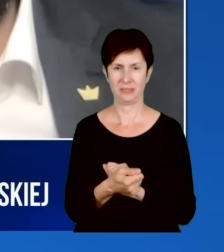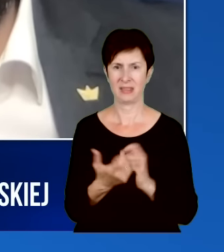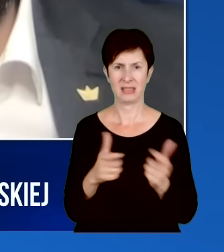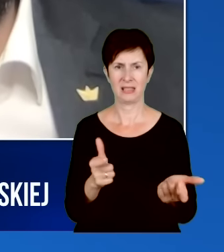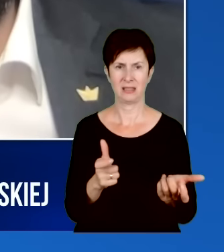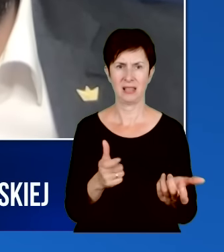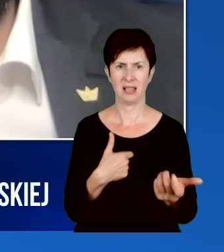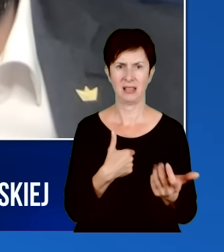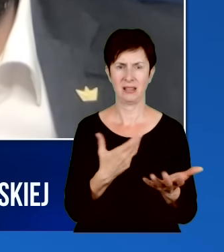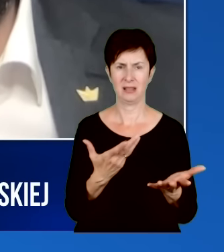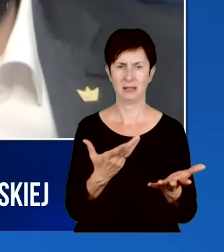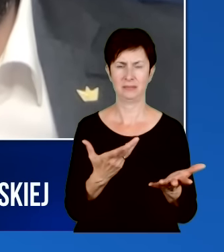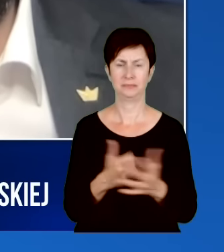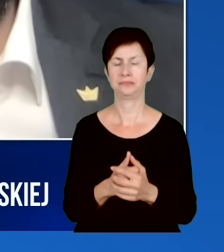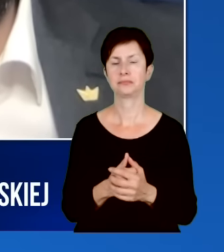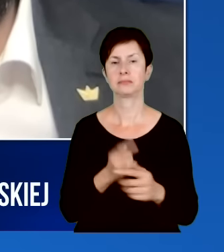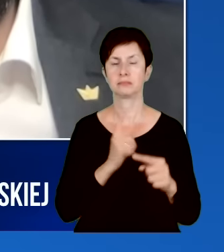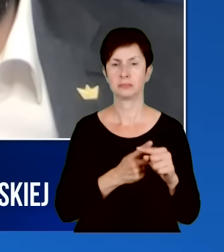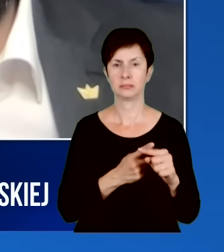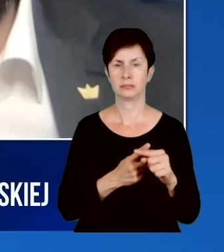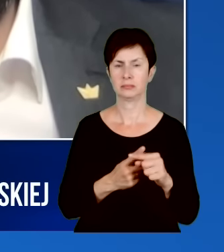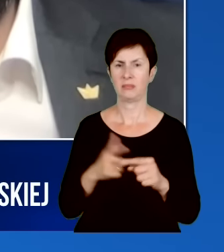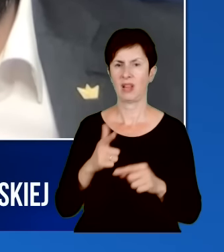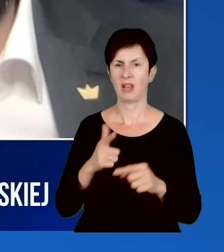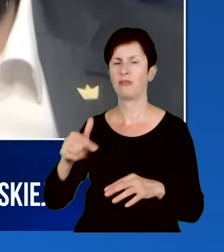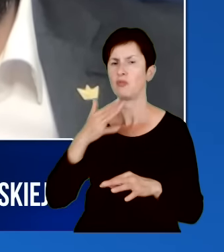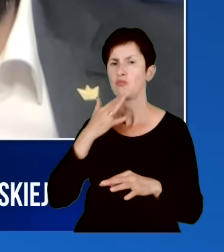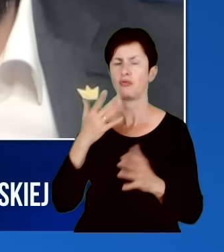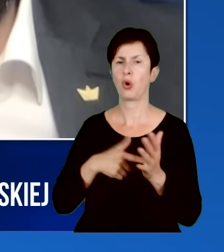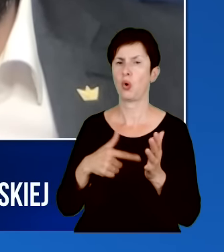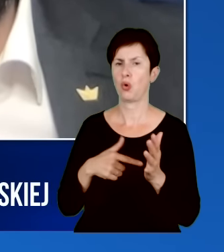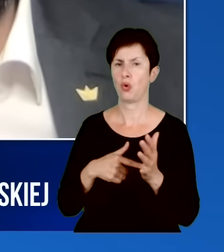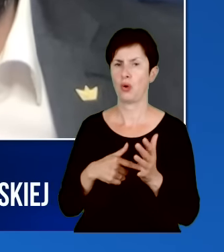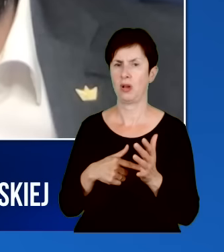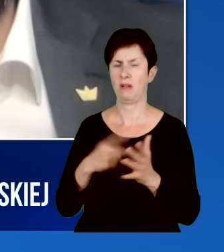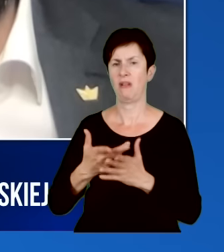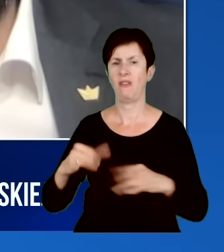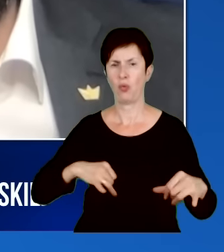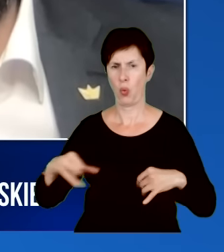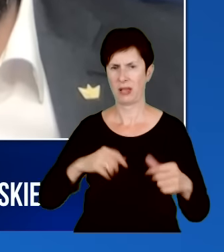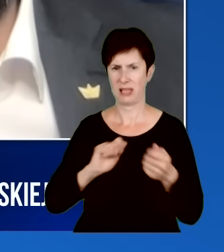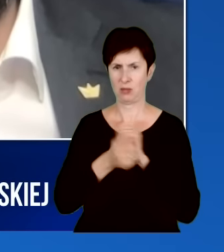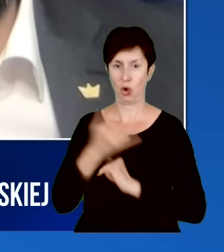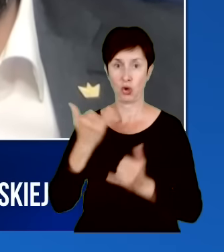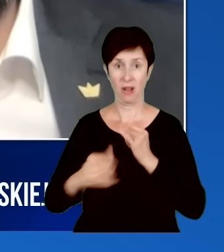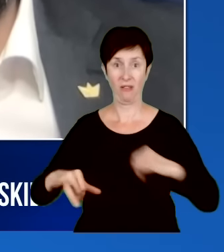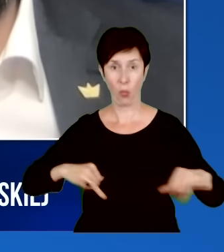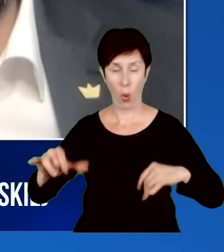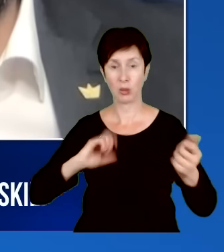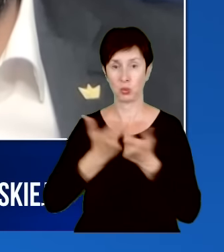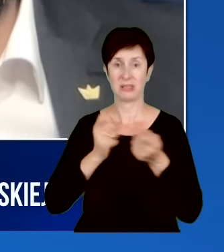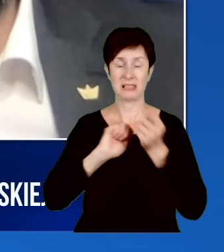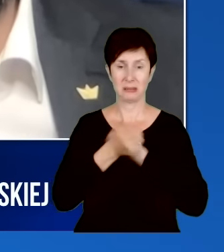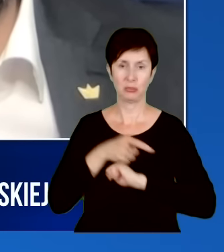żadnej lewicy mówiła że to chodzi tylko o to że się władza zmieniła jak się władza zmieniła to tak władza już samą swoją